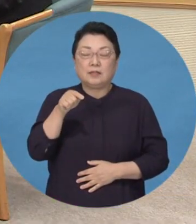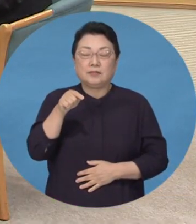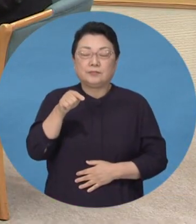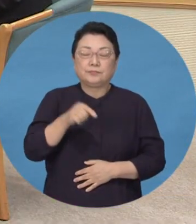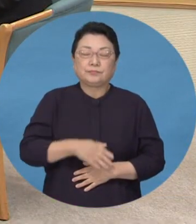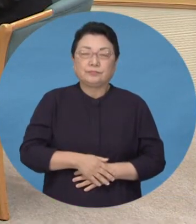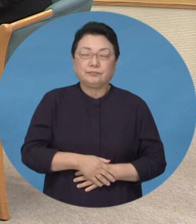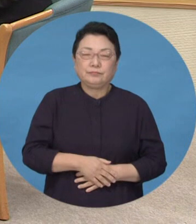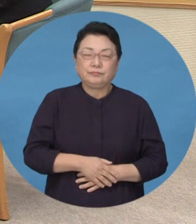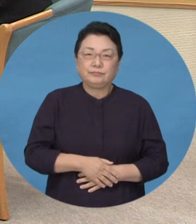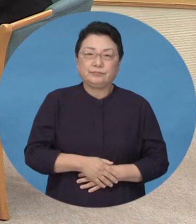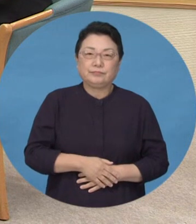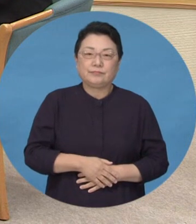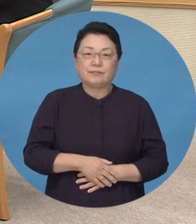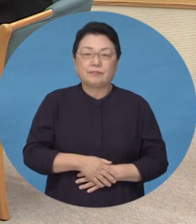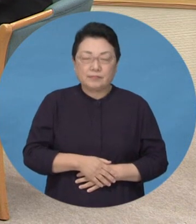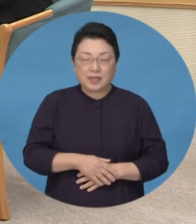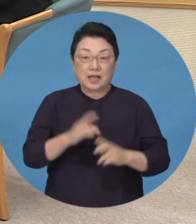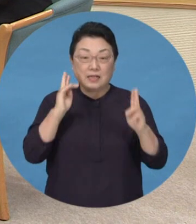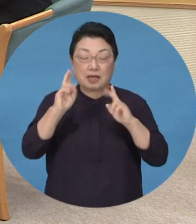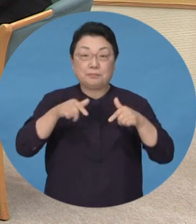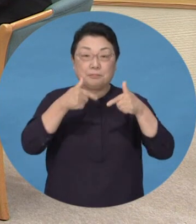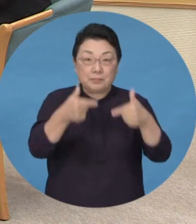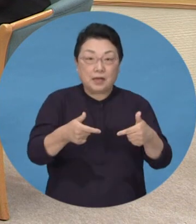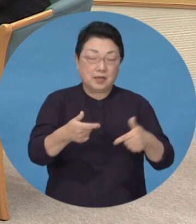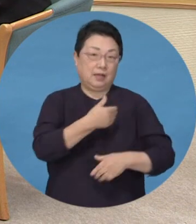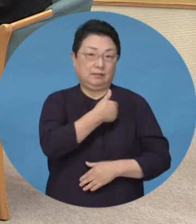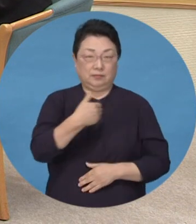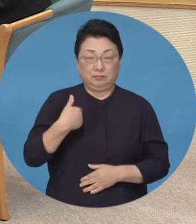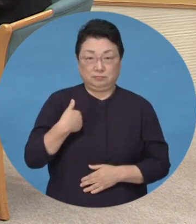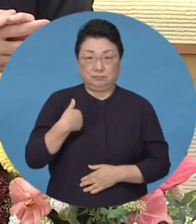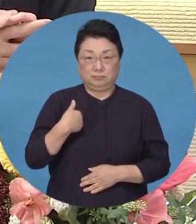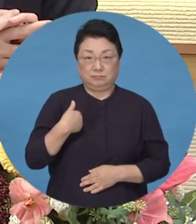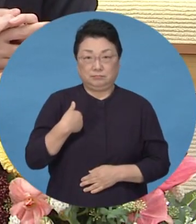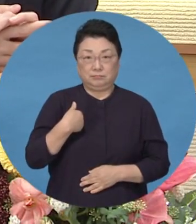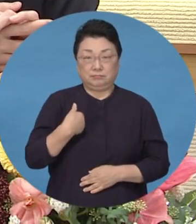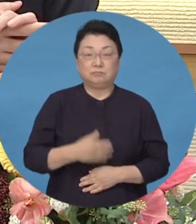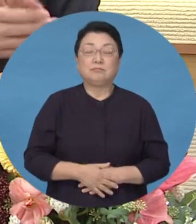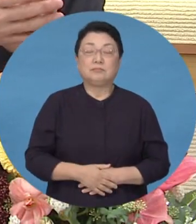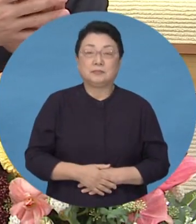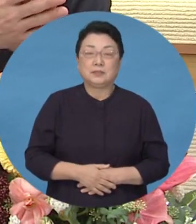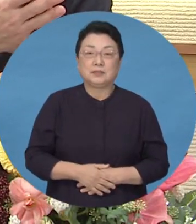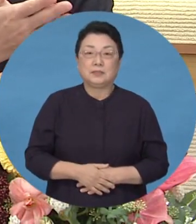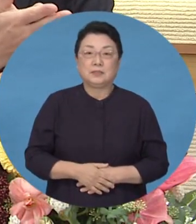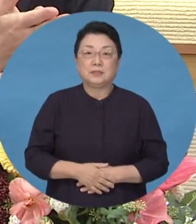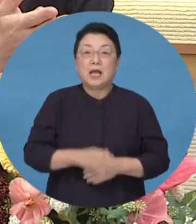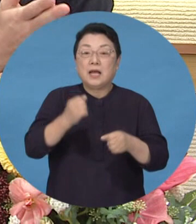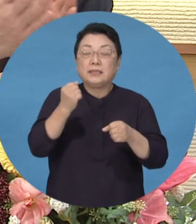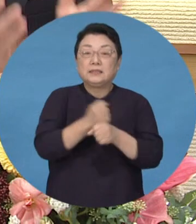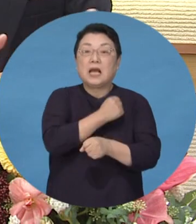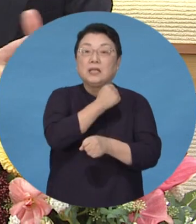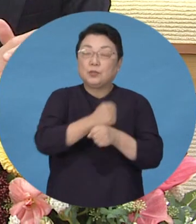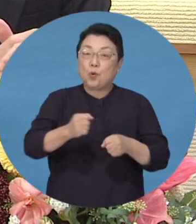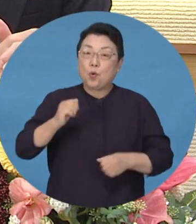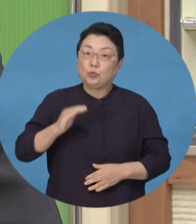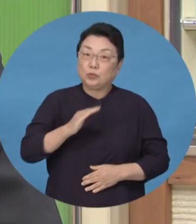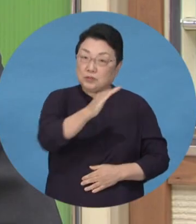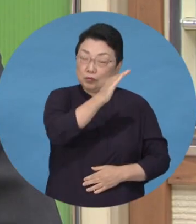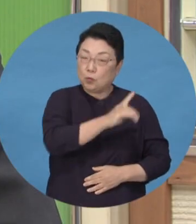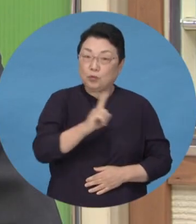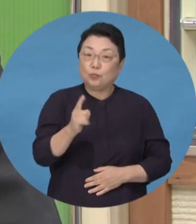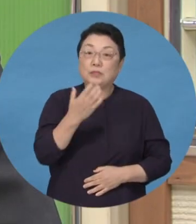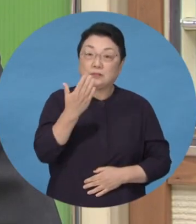幸ミスマッチは解消できると思っていますあの産業振興については2てにどのように